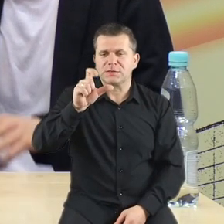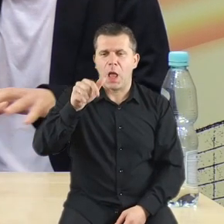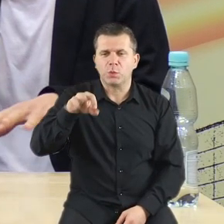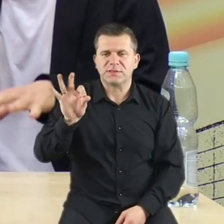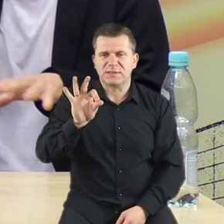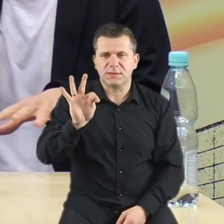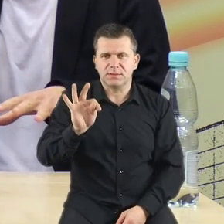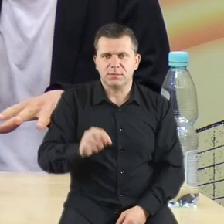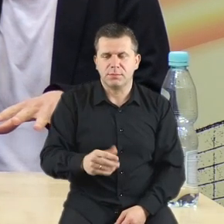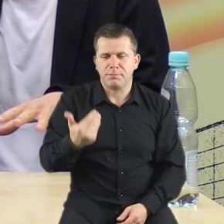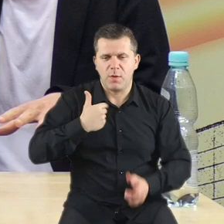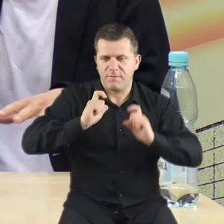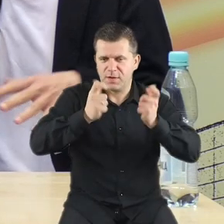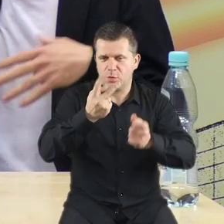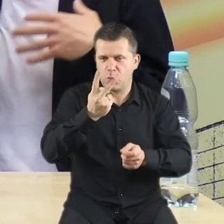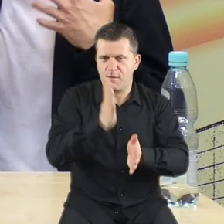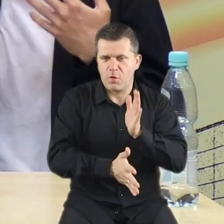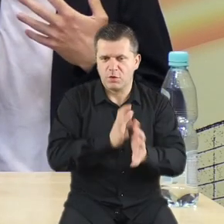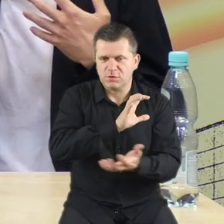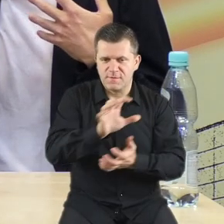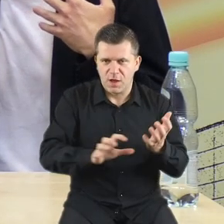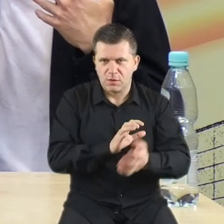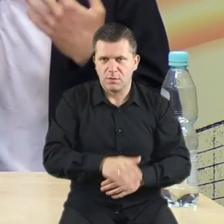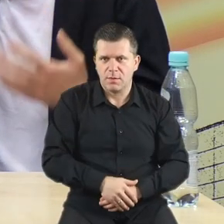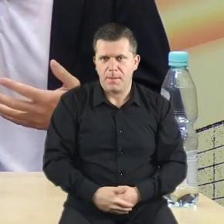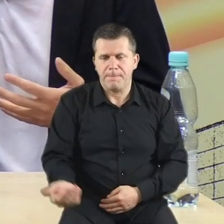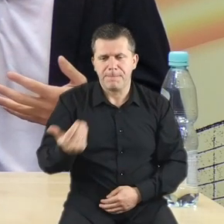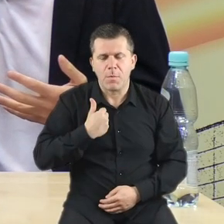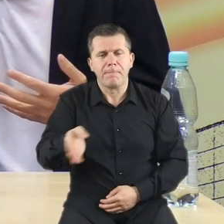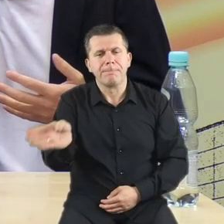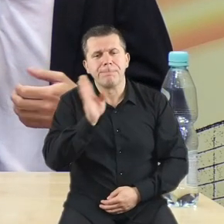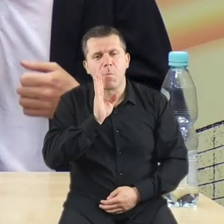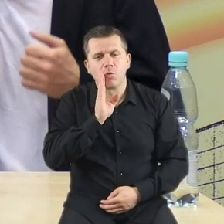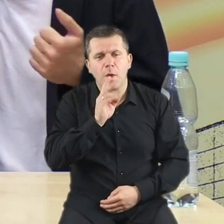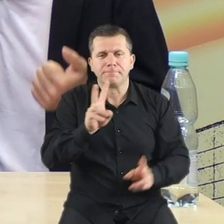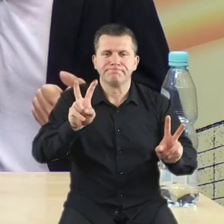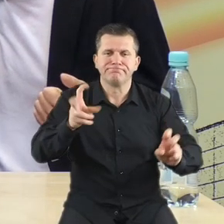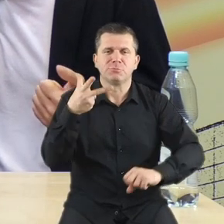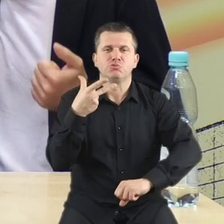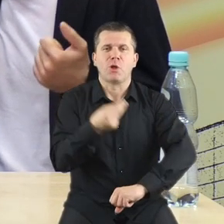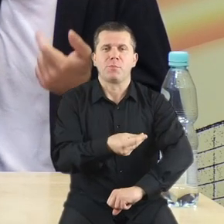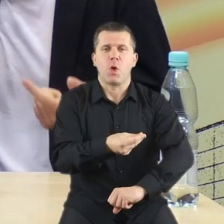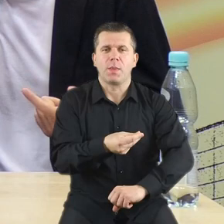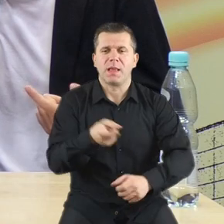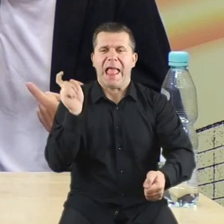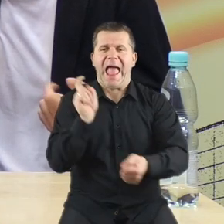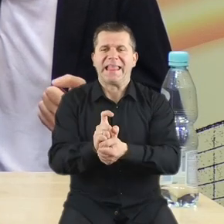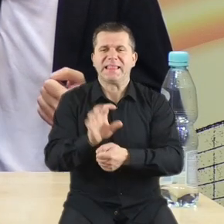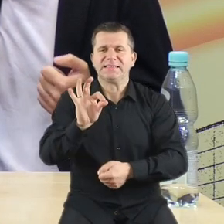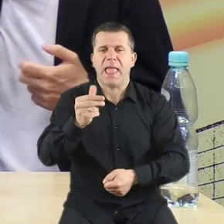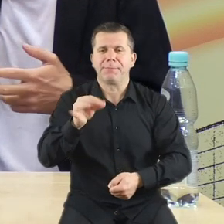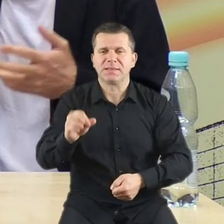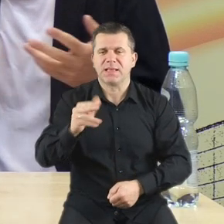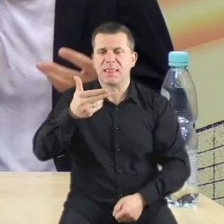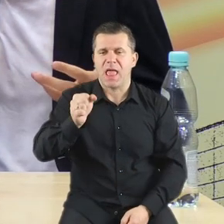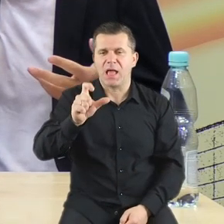który się wydarzył w czasie II wojny światowej, gdzieś był takim rodzajem szczepionki na antysemityzm, nacjonalizm,